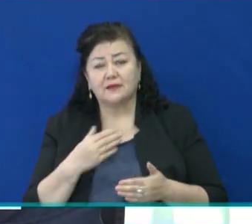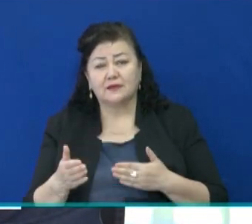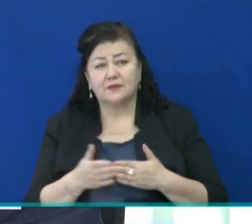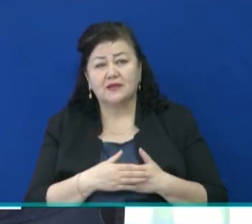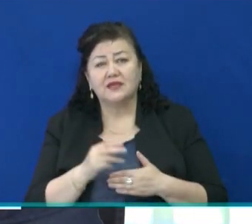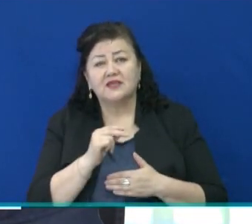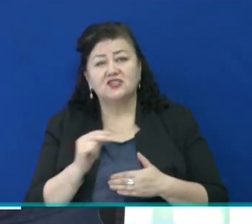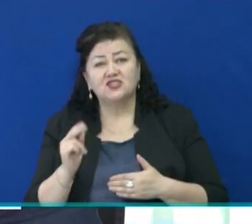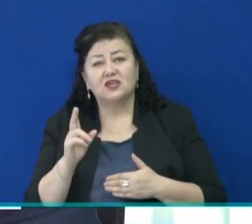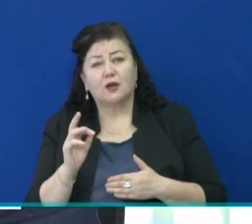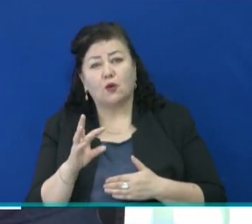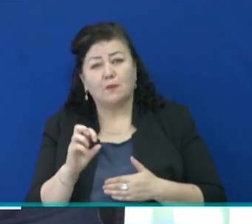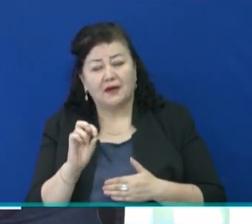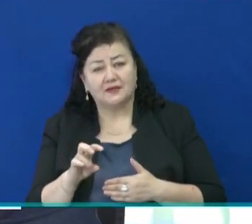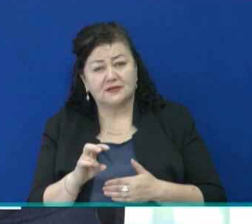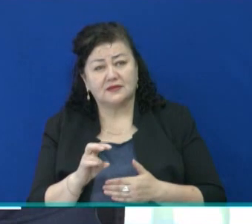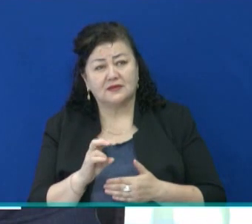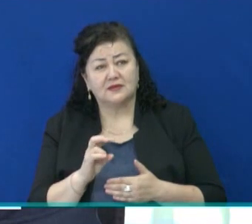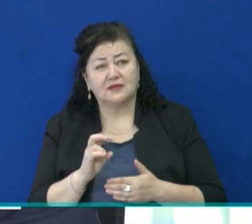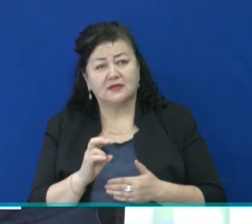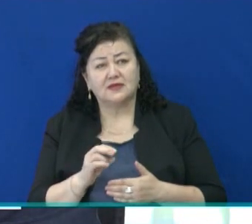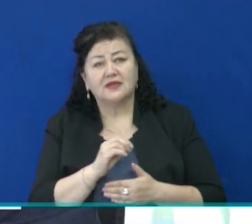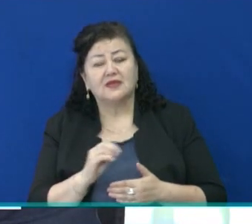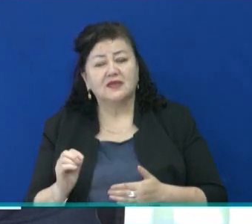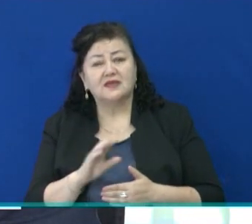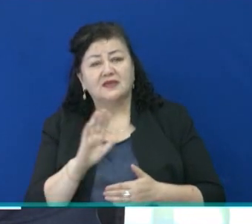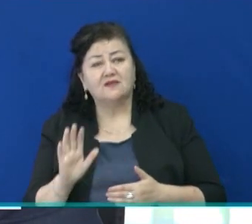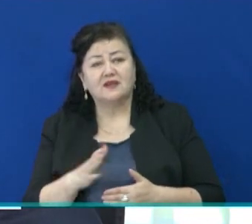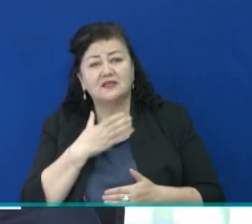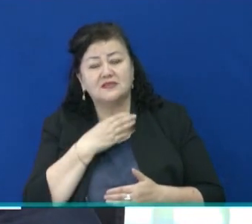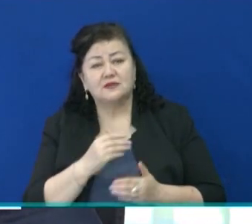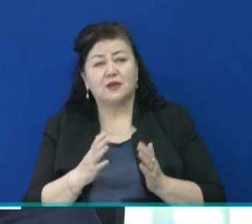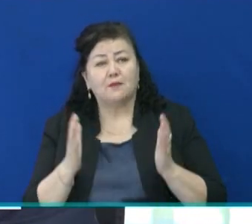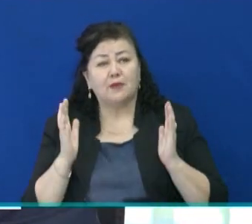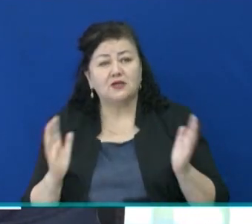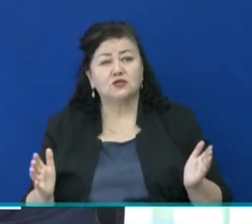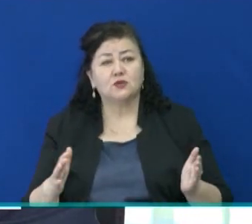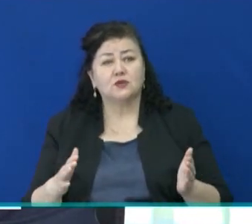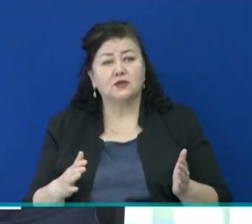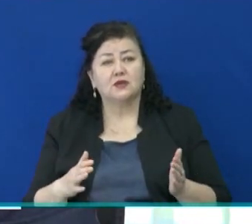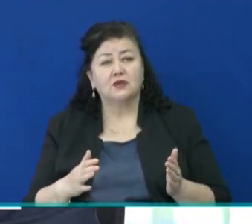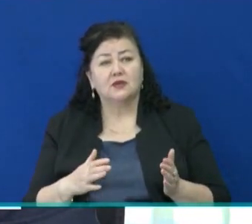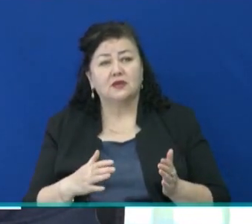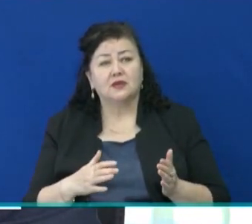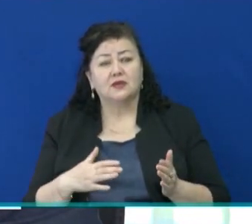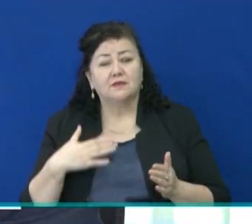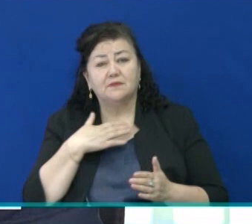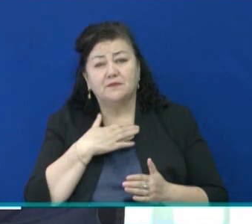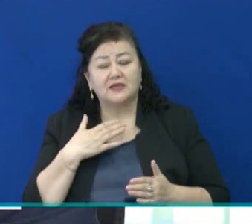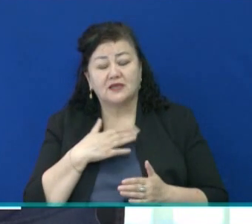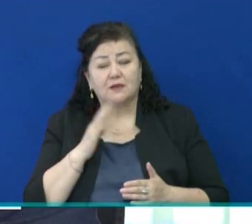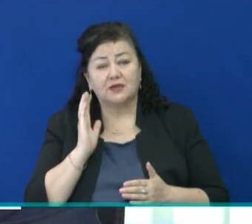Шақаман деген елде жерде Евразия Агросемей деген үлкен ет толық циклді ет